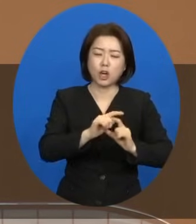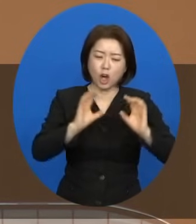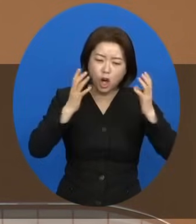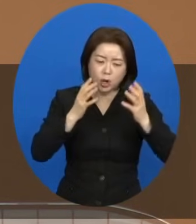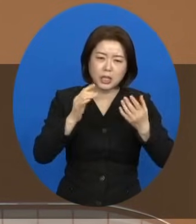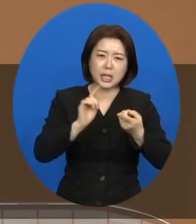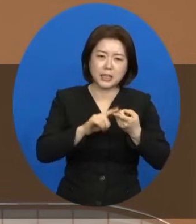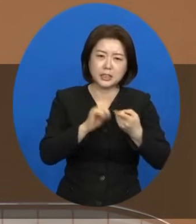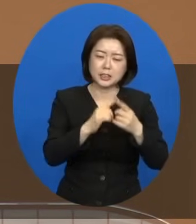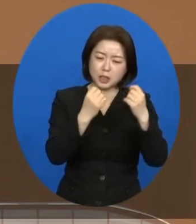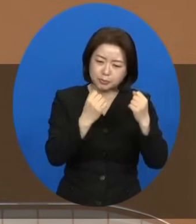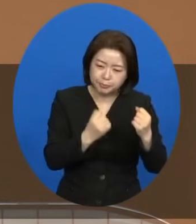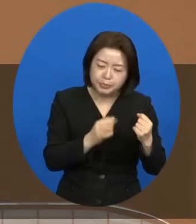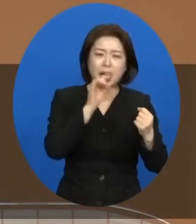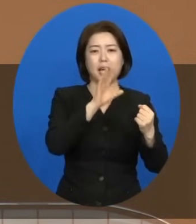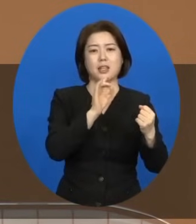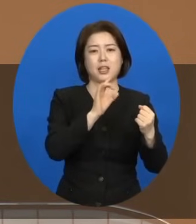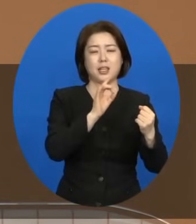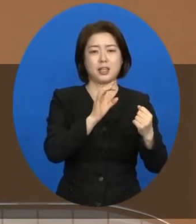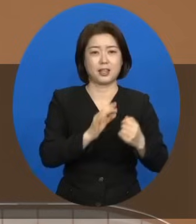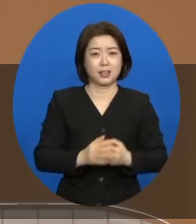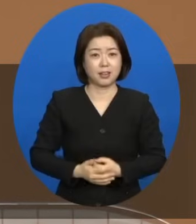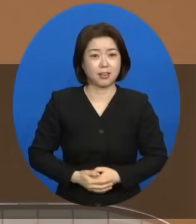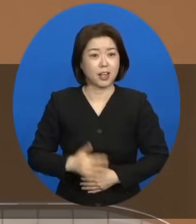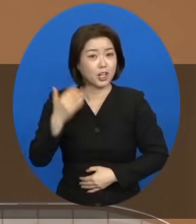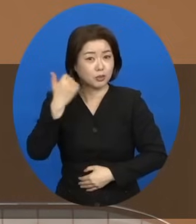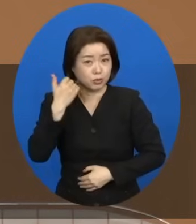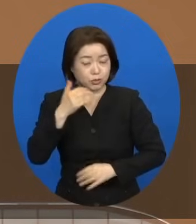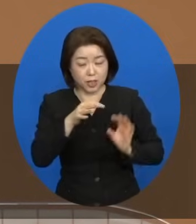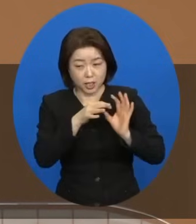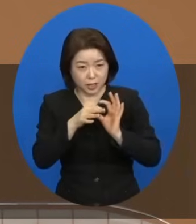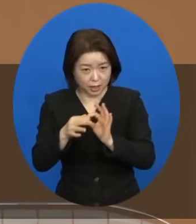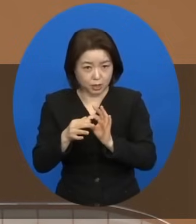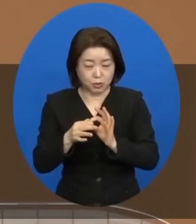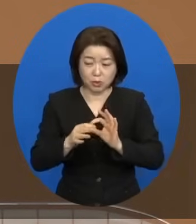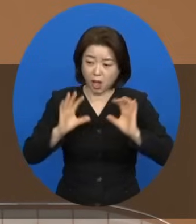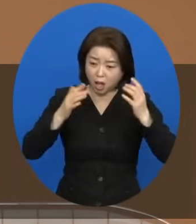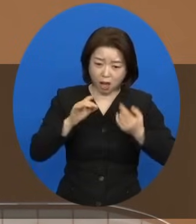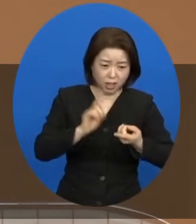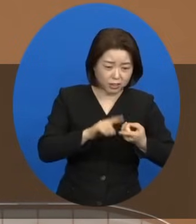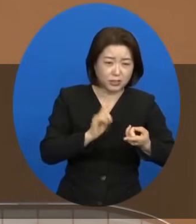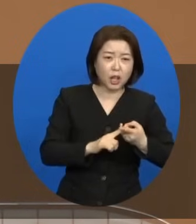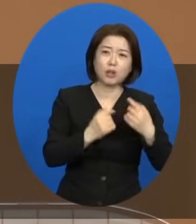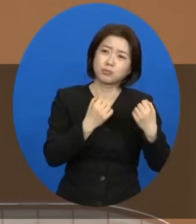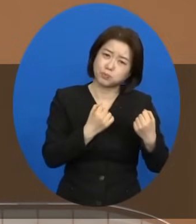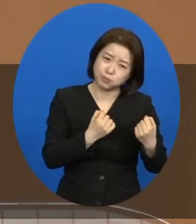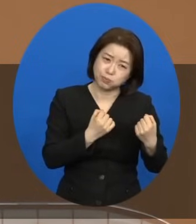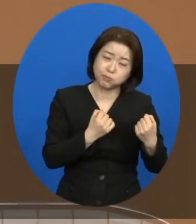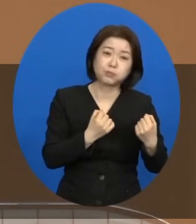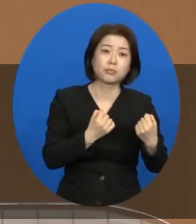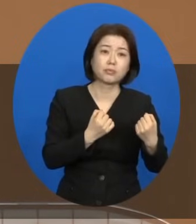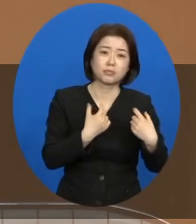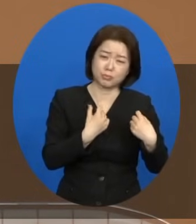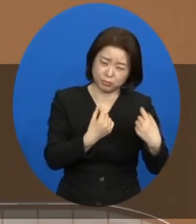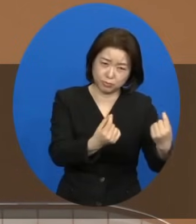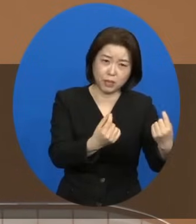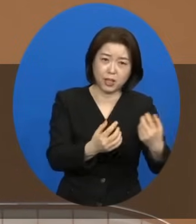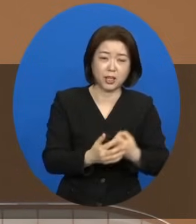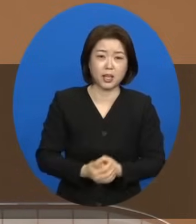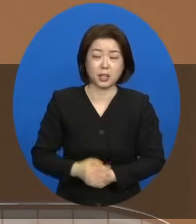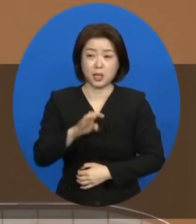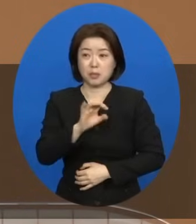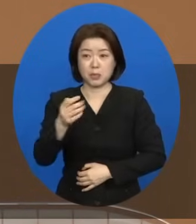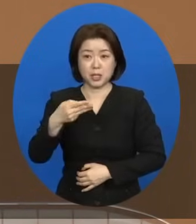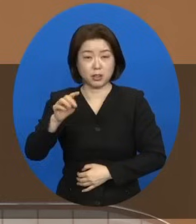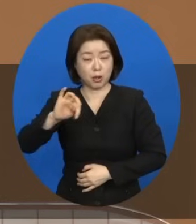있어서는 안 됩니다 그 누군가는 계속 어린아이에 머물러 있다는 거예요 피터팬 증후군처럼